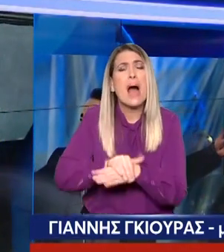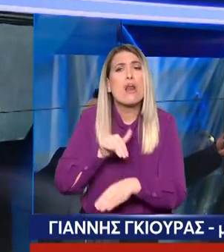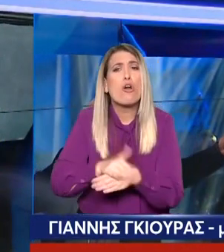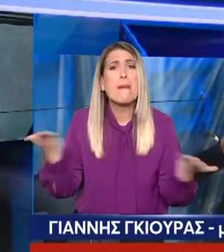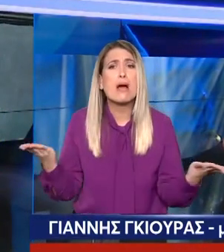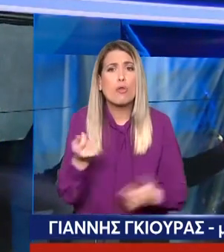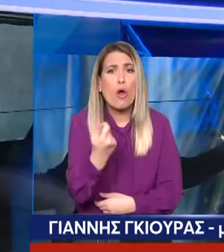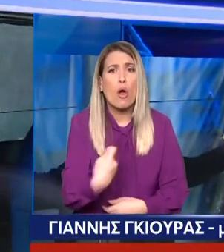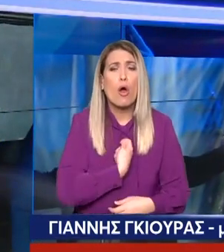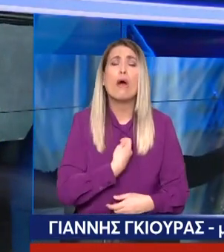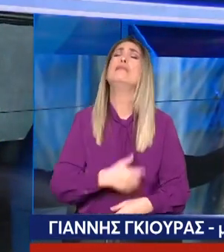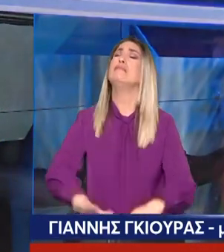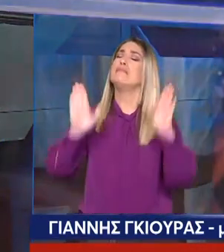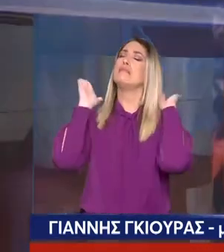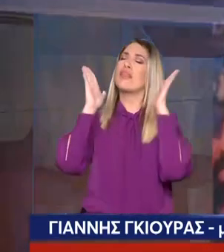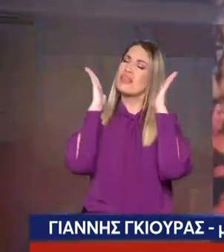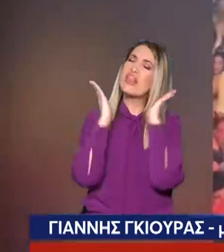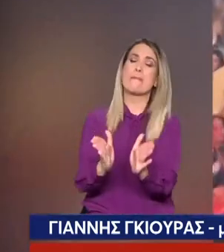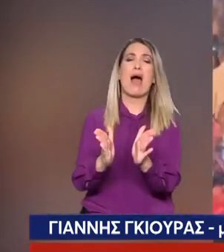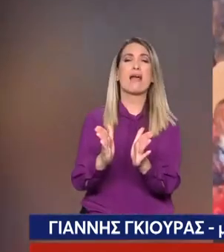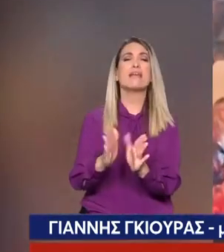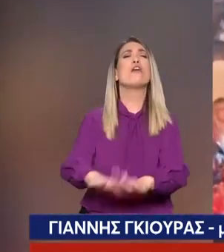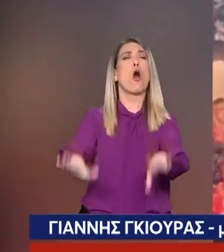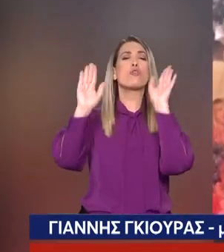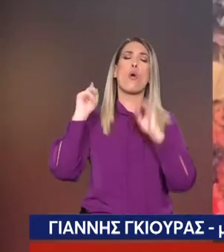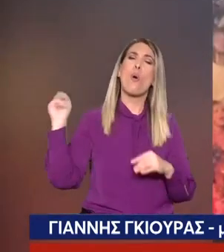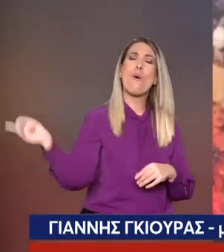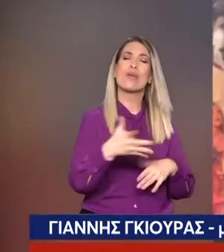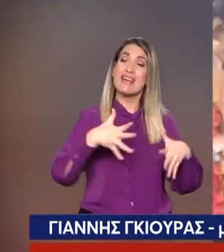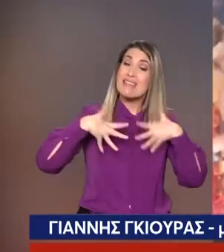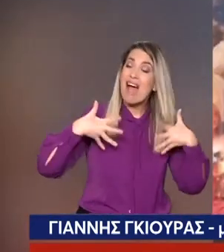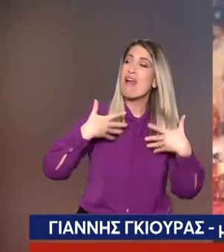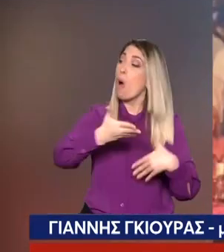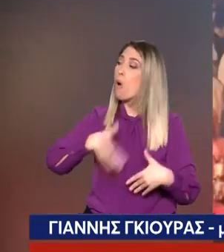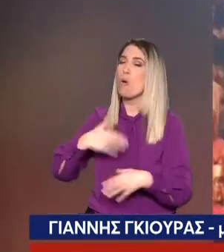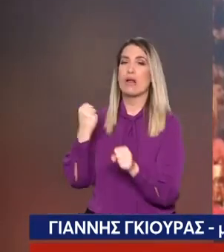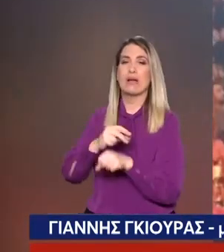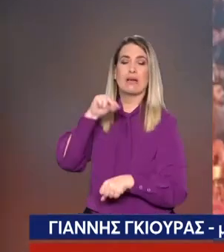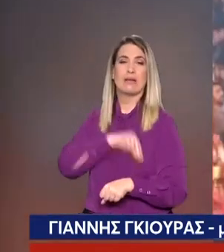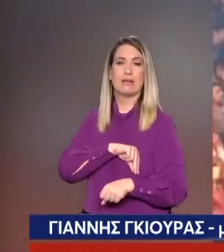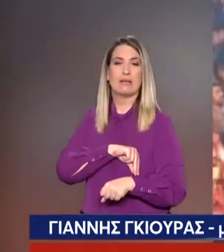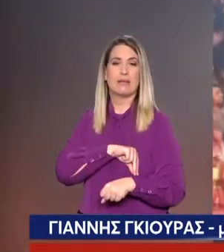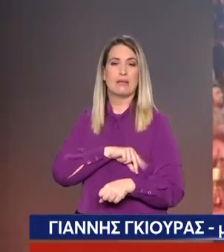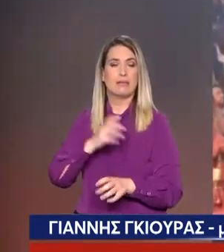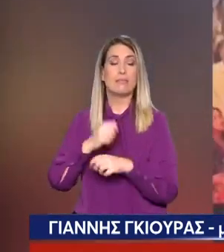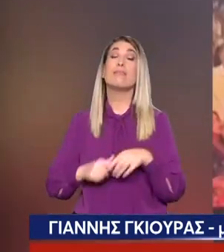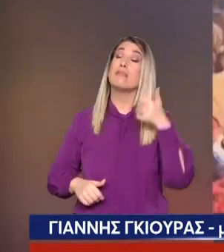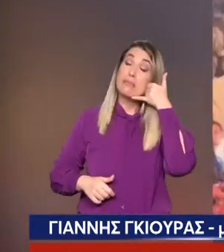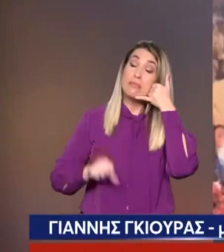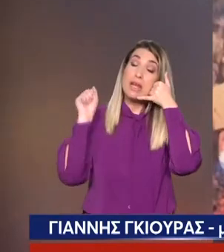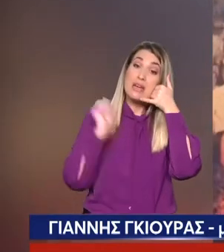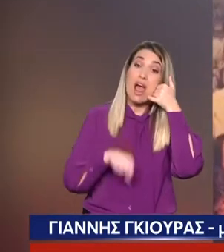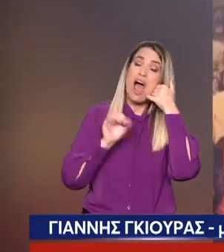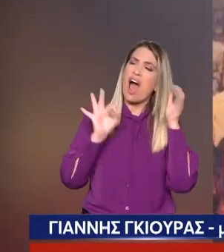τους και δεν ήθελε εκείνος να γίνει αιτία για να χάσουν όλοι αυτοί οι άνθρωποι το μεροκάματό τους. Ναι, ακριβώς. Ήταν πολύ υπεύθυνος